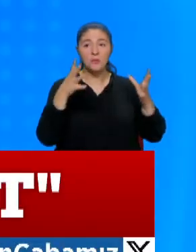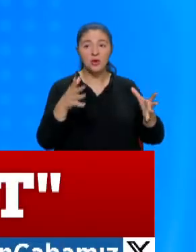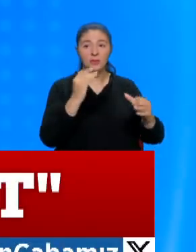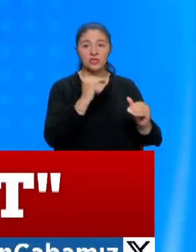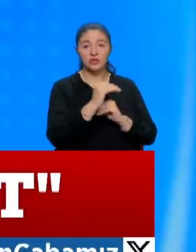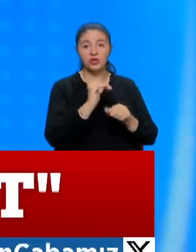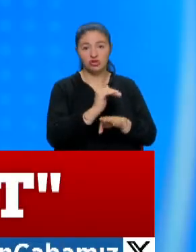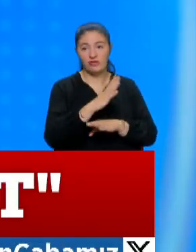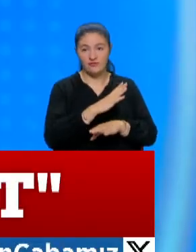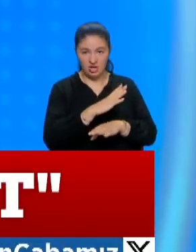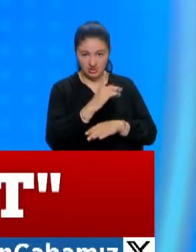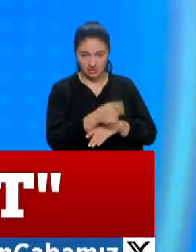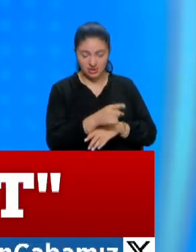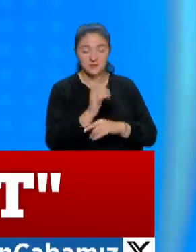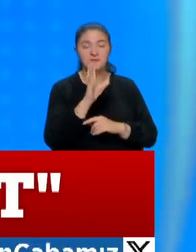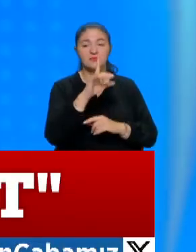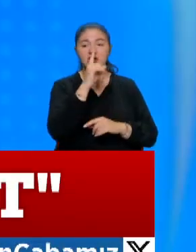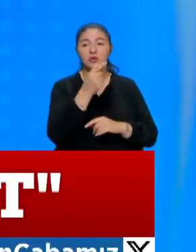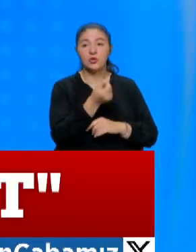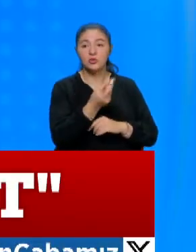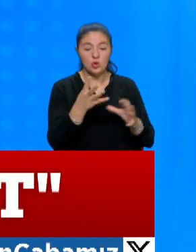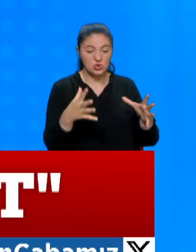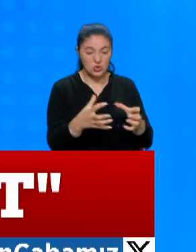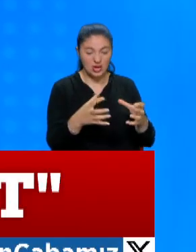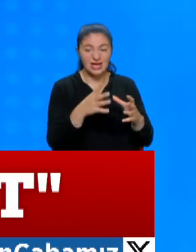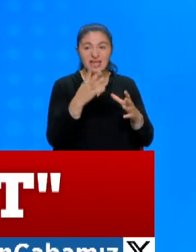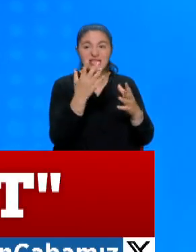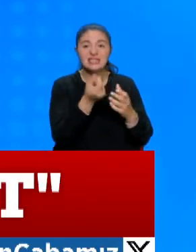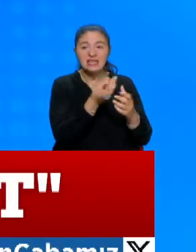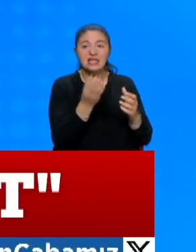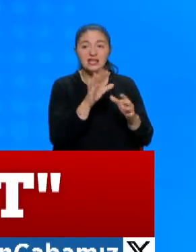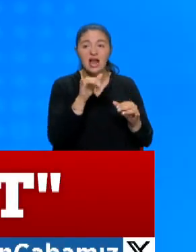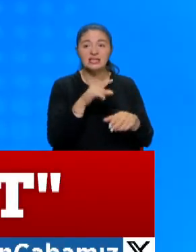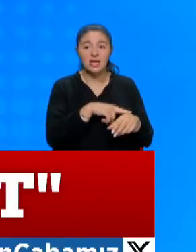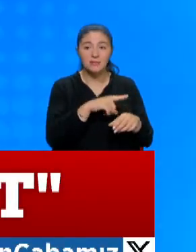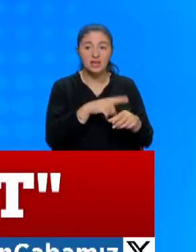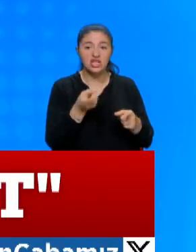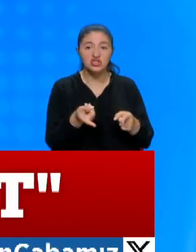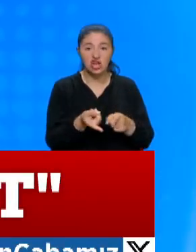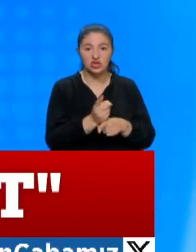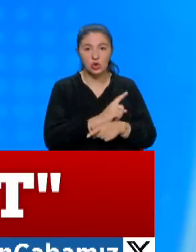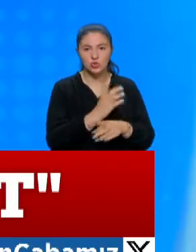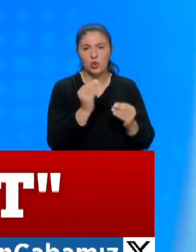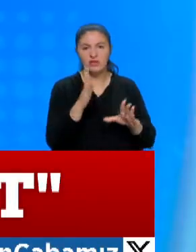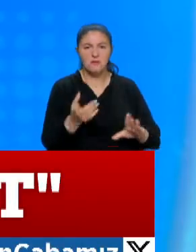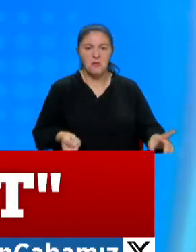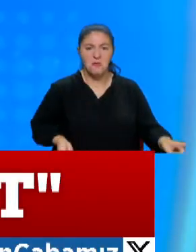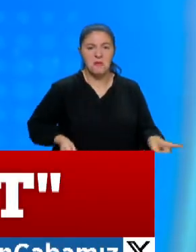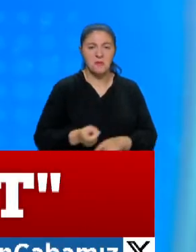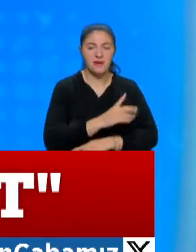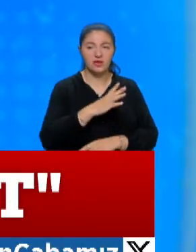nüfus yoğunluğuna sahip sadece nüfusun yoğunluğu yani sayısal büyüklük değil aynı zamanda çeşitliliği de söz konusu